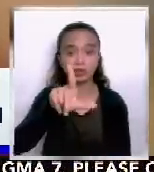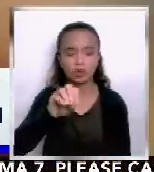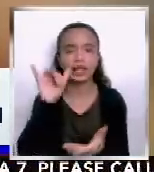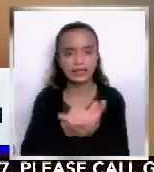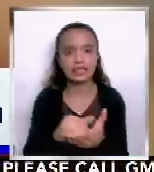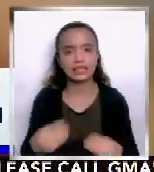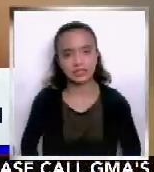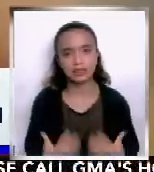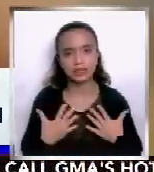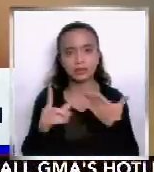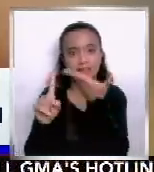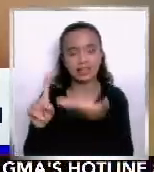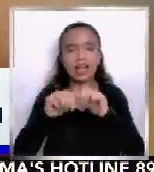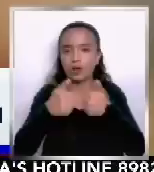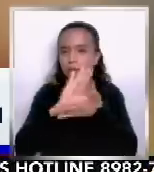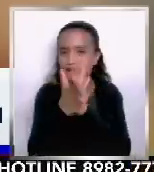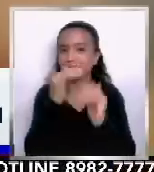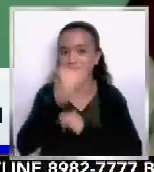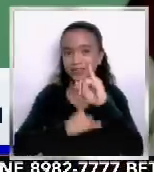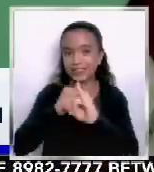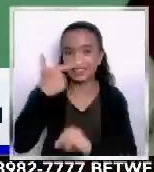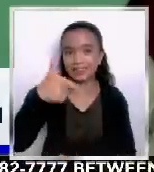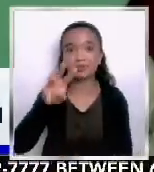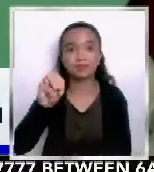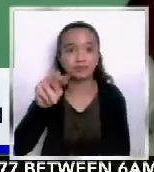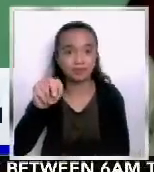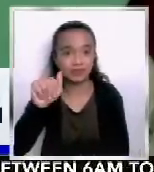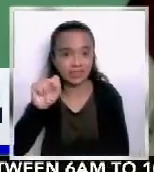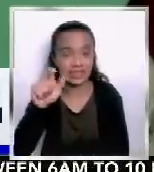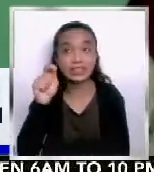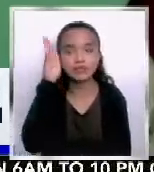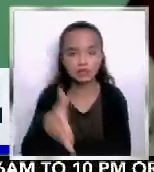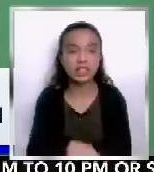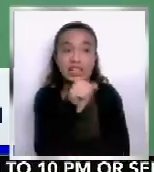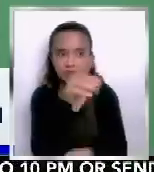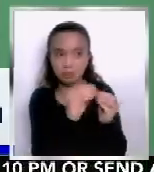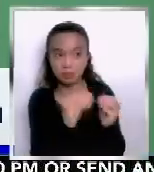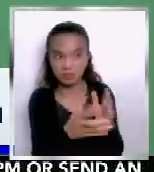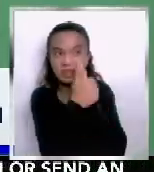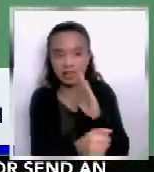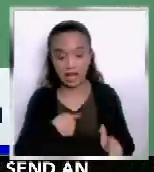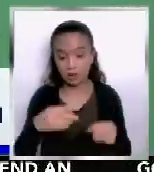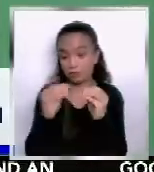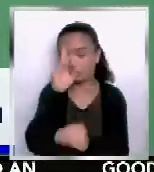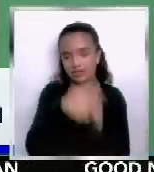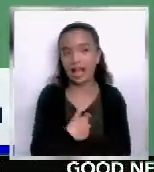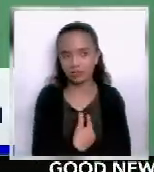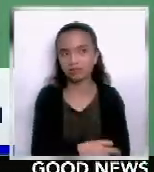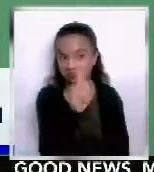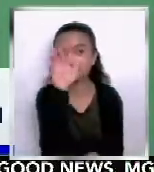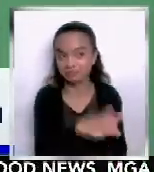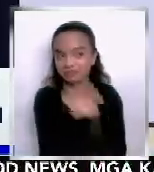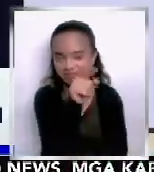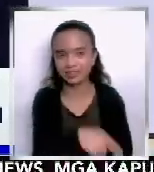isang international gymnast din balang araw. Mas magaling ka lang, mas pogi ako. Bilib ako sa'yo,